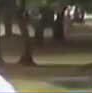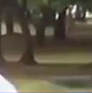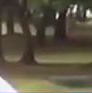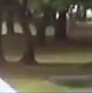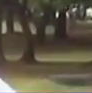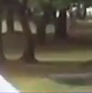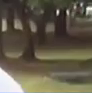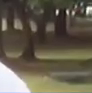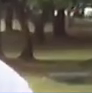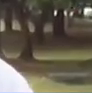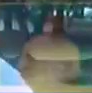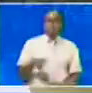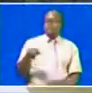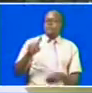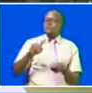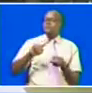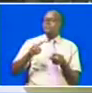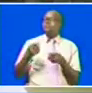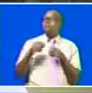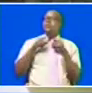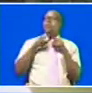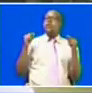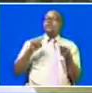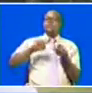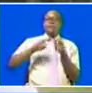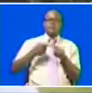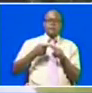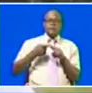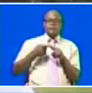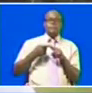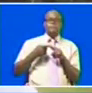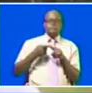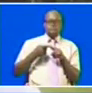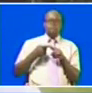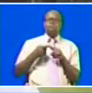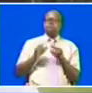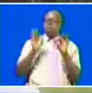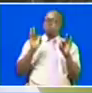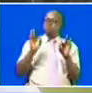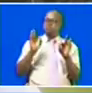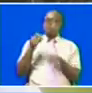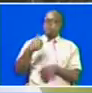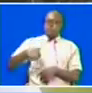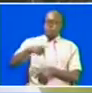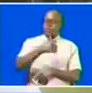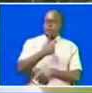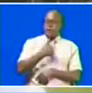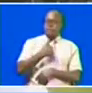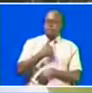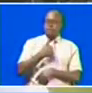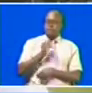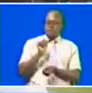This event is an annual event hosted by Standard, and it's one of the most prestigious events we have here. It always